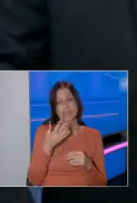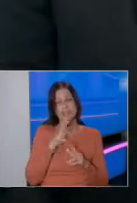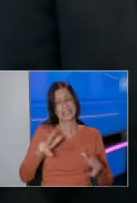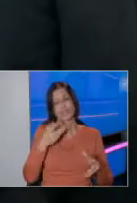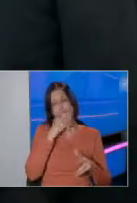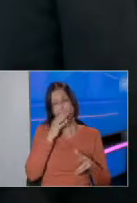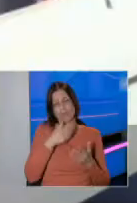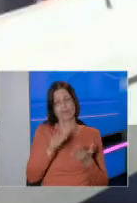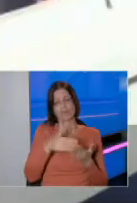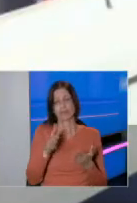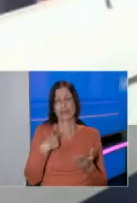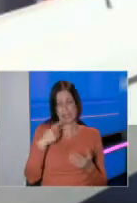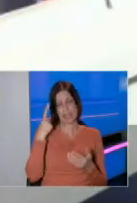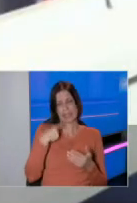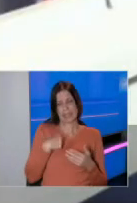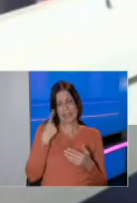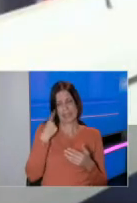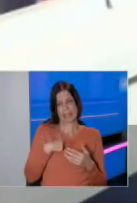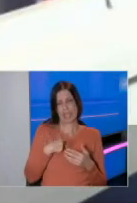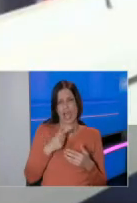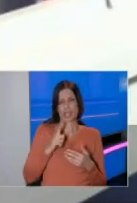אני אגיד לך מה דעתי האישית, ואני חושבת שאני